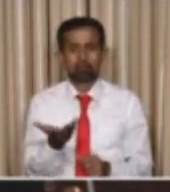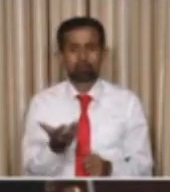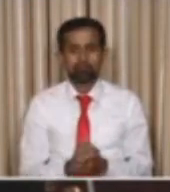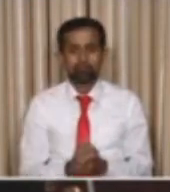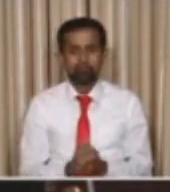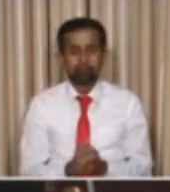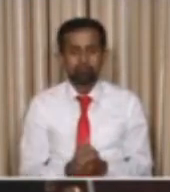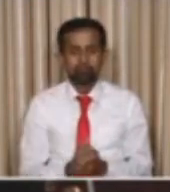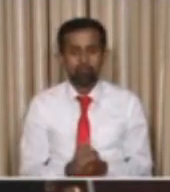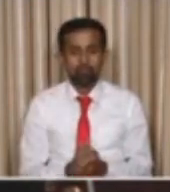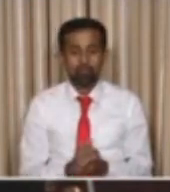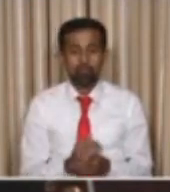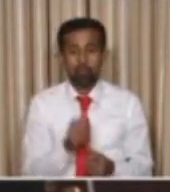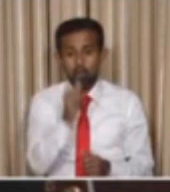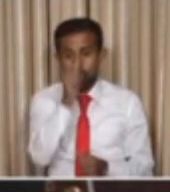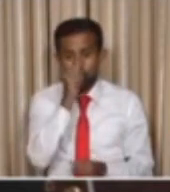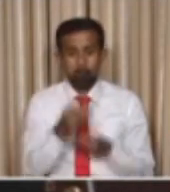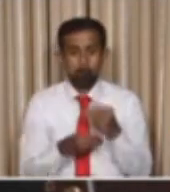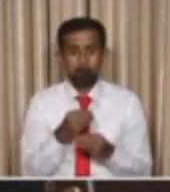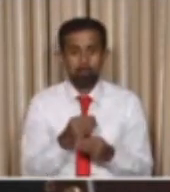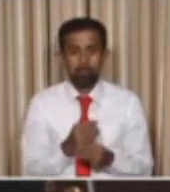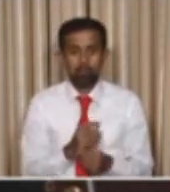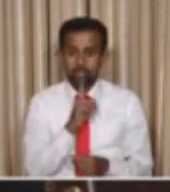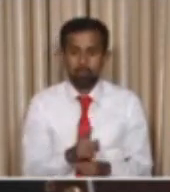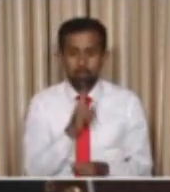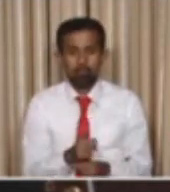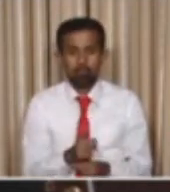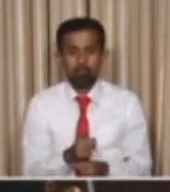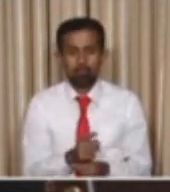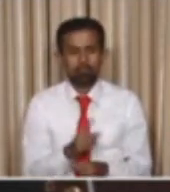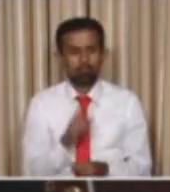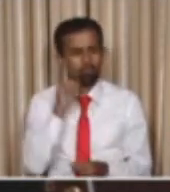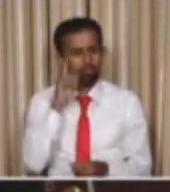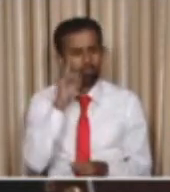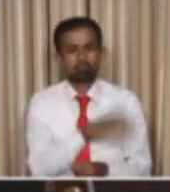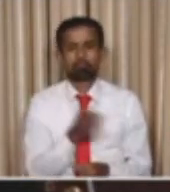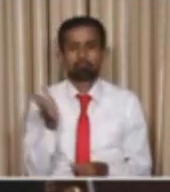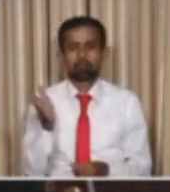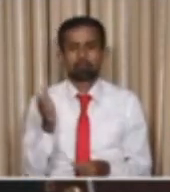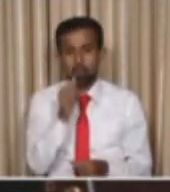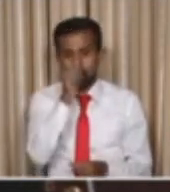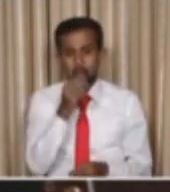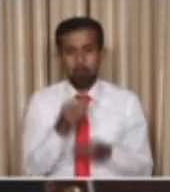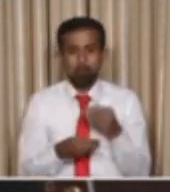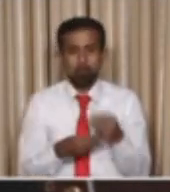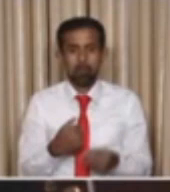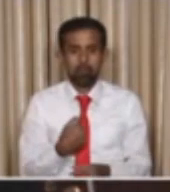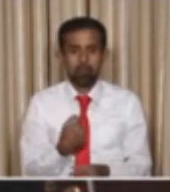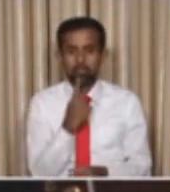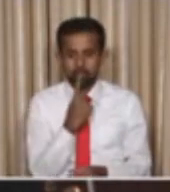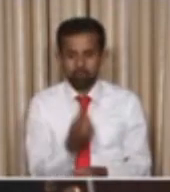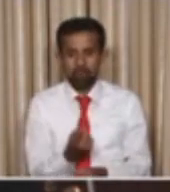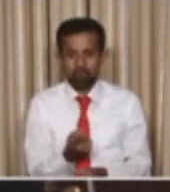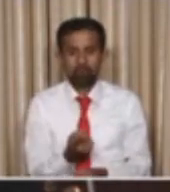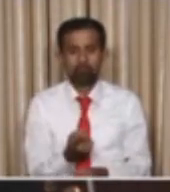inne meka dena mafiyawa api koi taram kiwwat wage wagak na me jawarama mata kiyanna wenawa